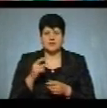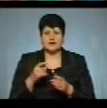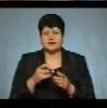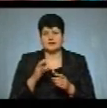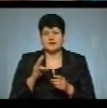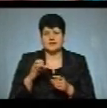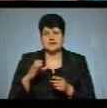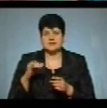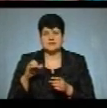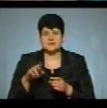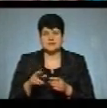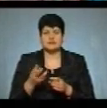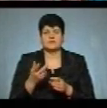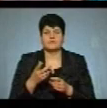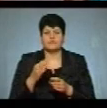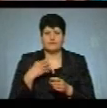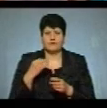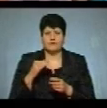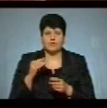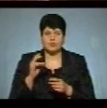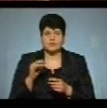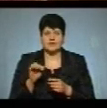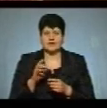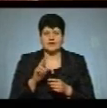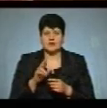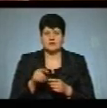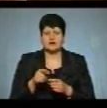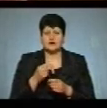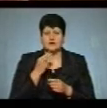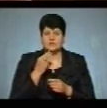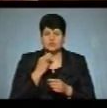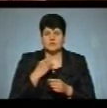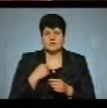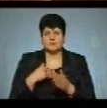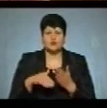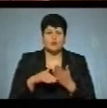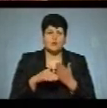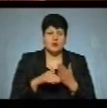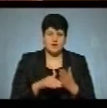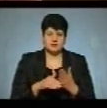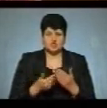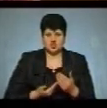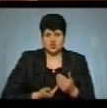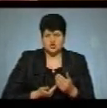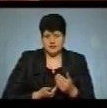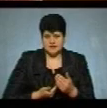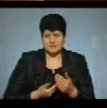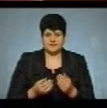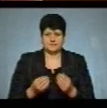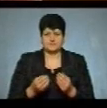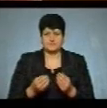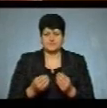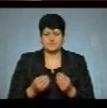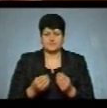молочні та кисломолочні продукти, фрукти та ягоди. Здорове харчування нам допомагає жити.